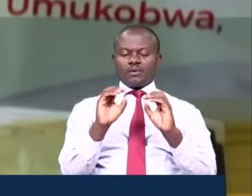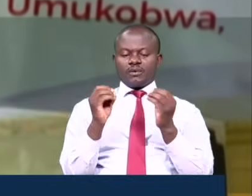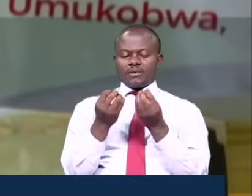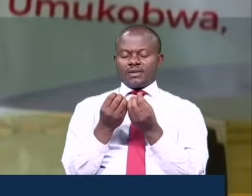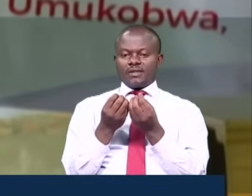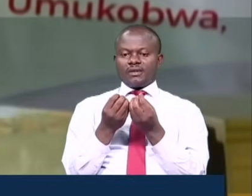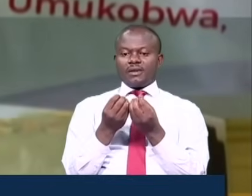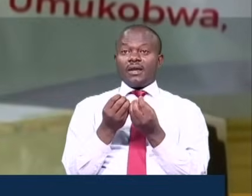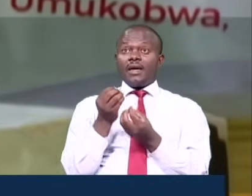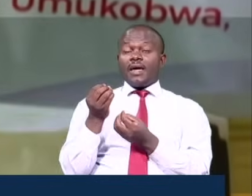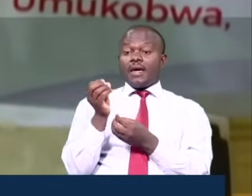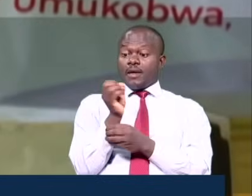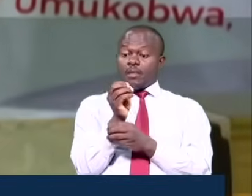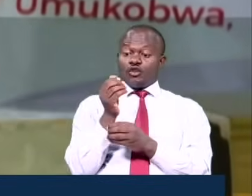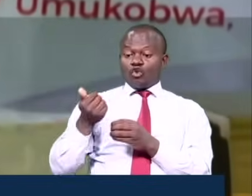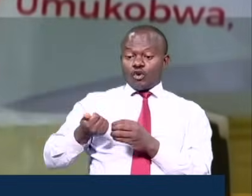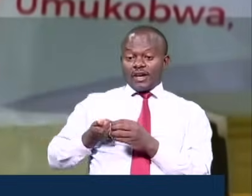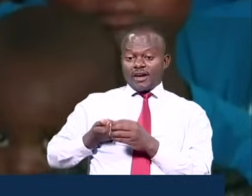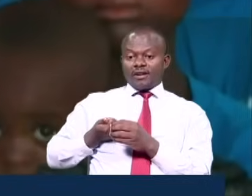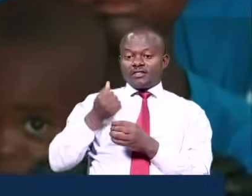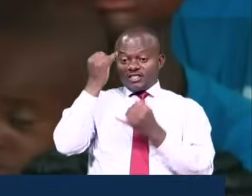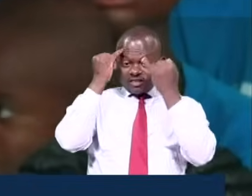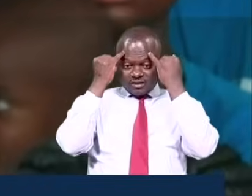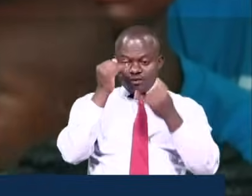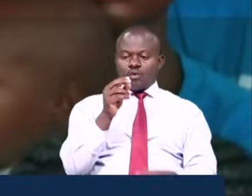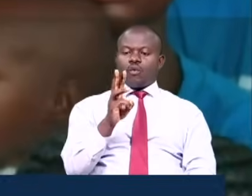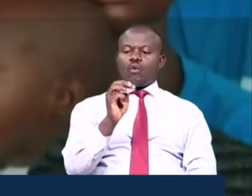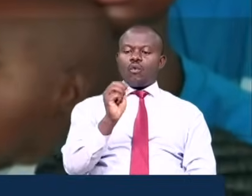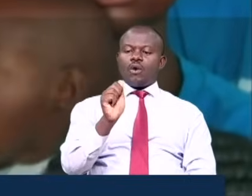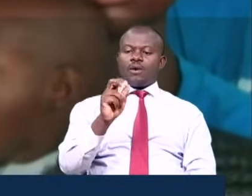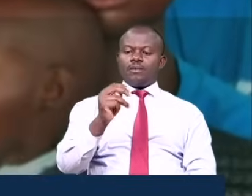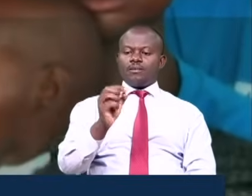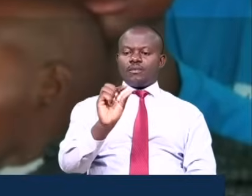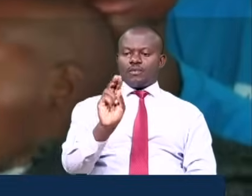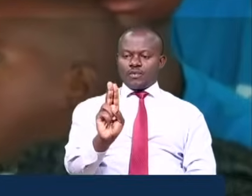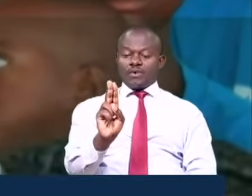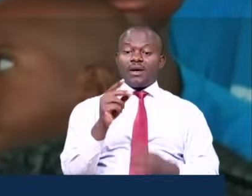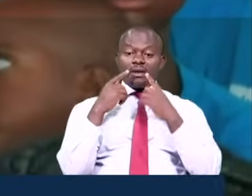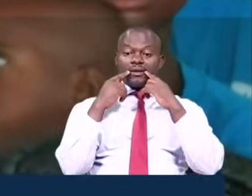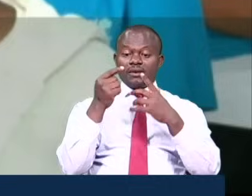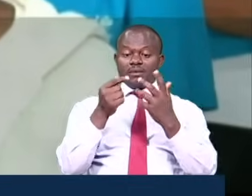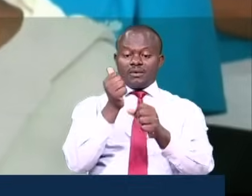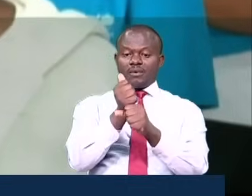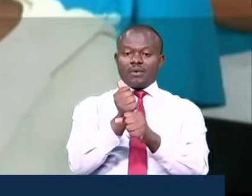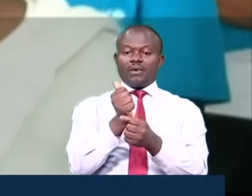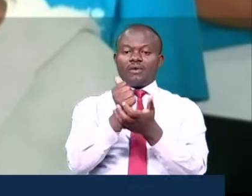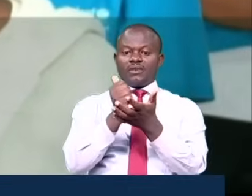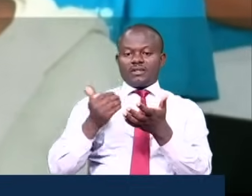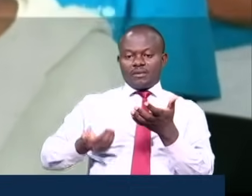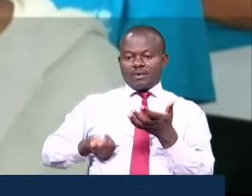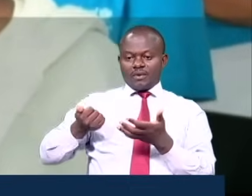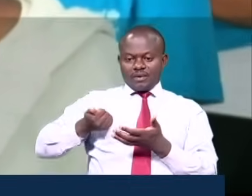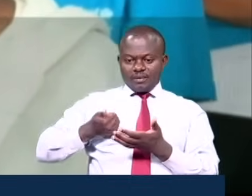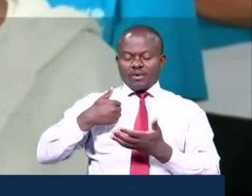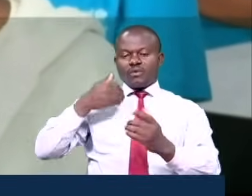Impanuro Girls Initiative wa Mungu Marie Ange Raissa avuga ko mu byo bakora harimo hanini gufasha abagore n'abakobwa